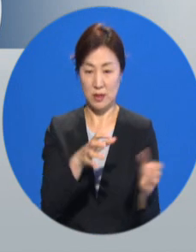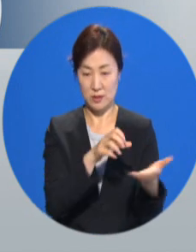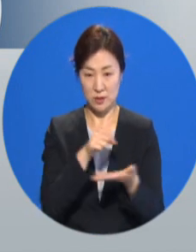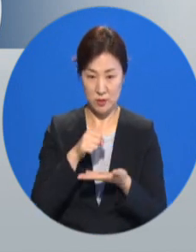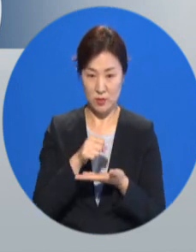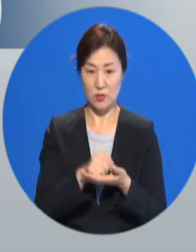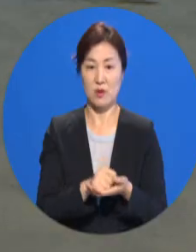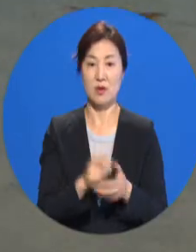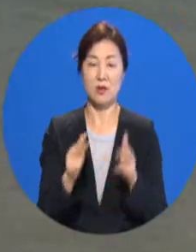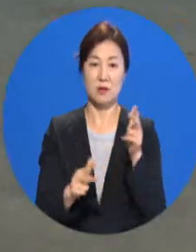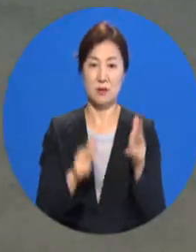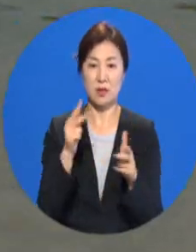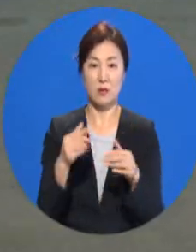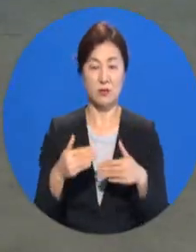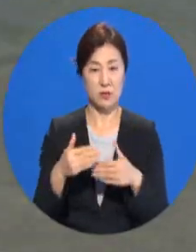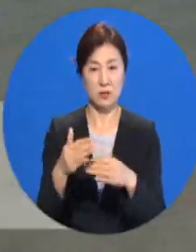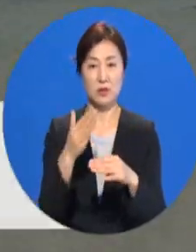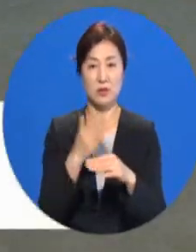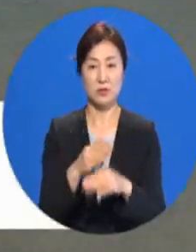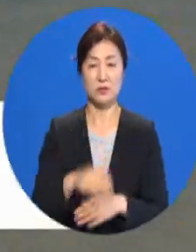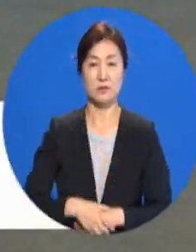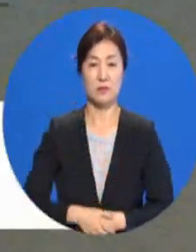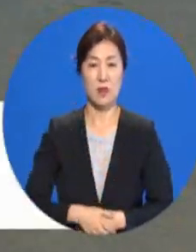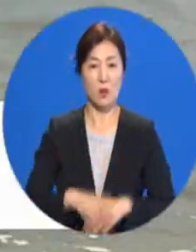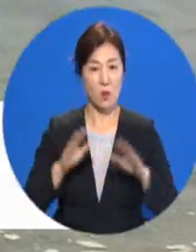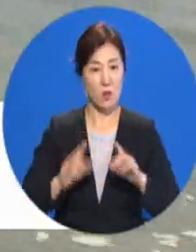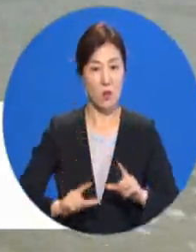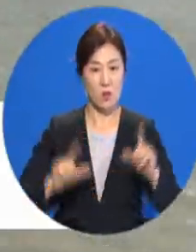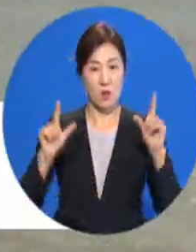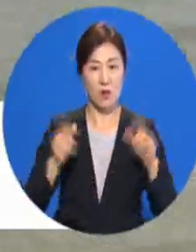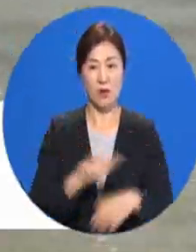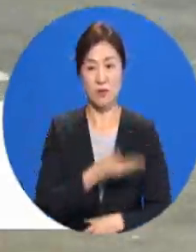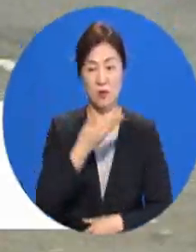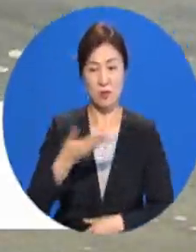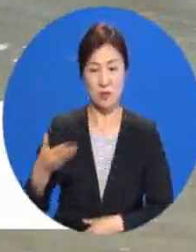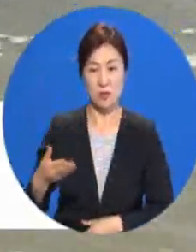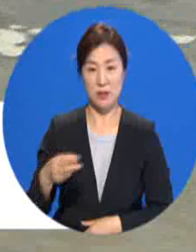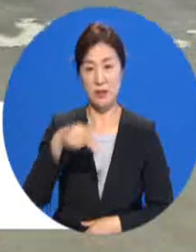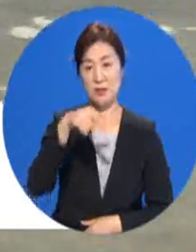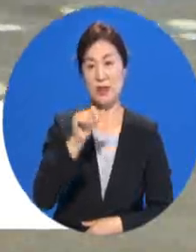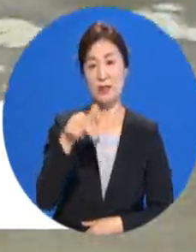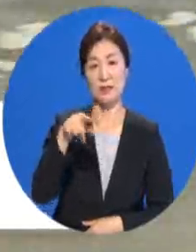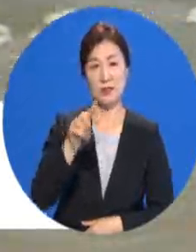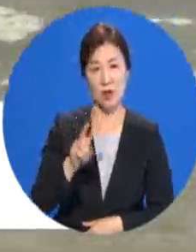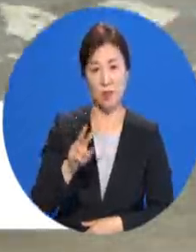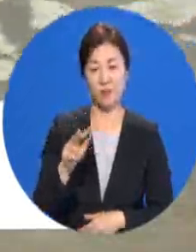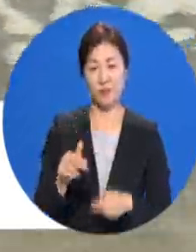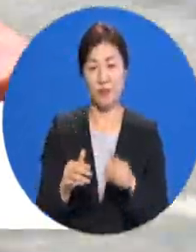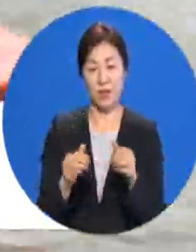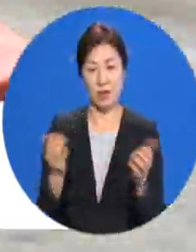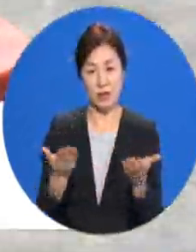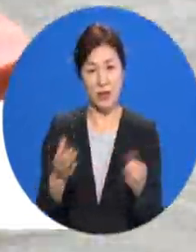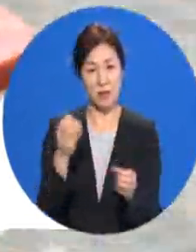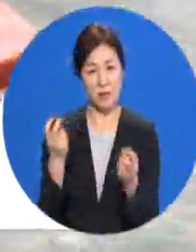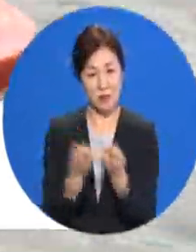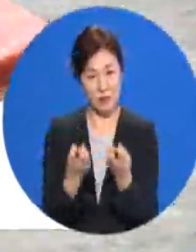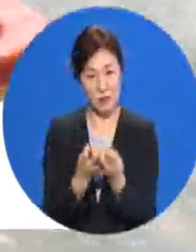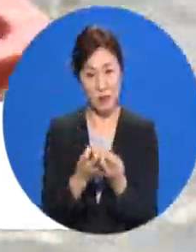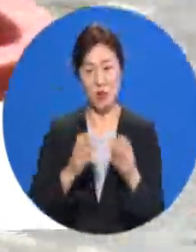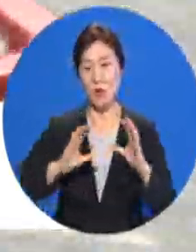있는 상황. 특히 광양시는 올해 섬진강 재첩잡이 손틀어업이 국가 중요업 유산으로